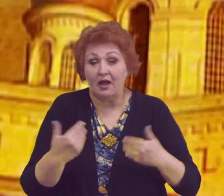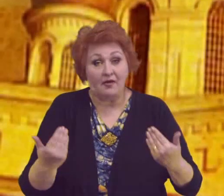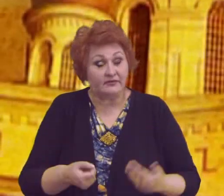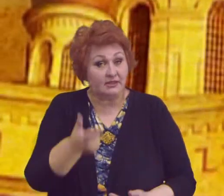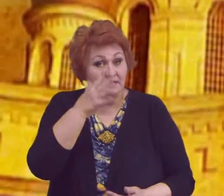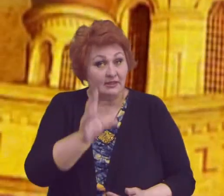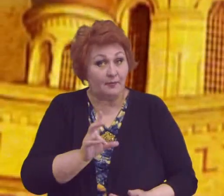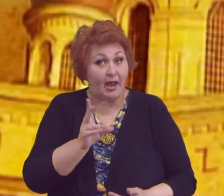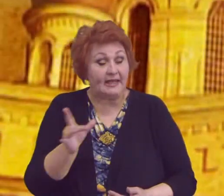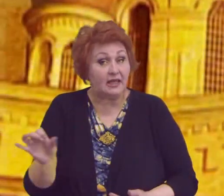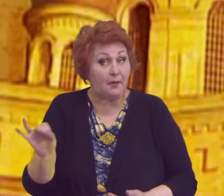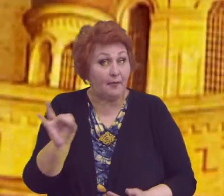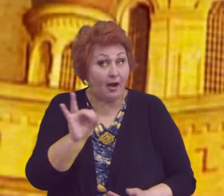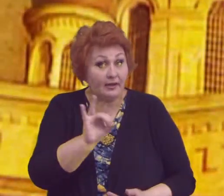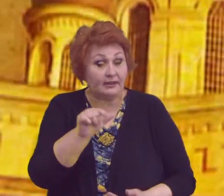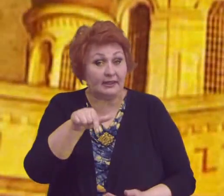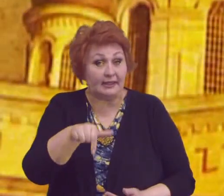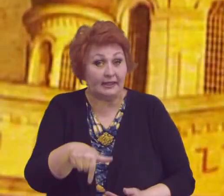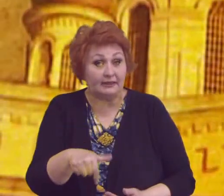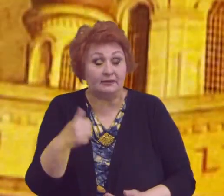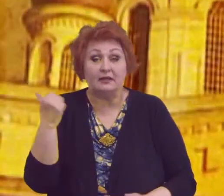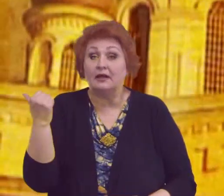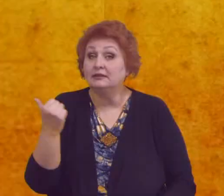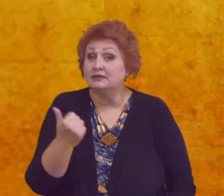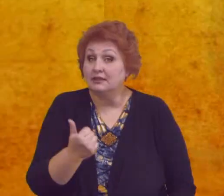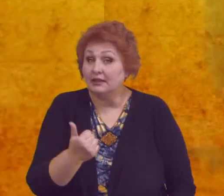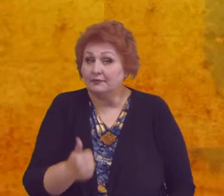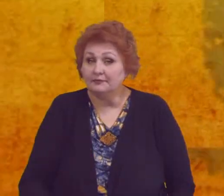в жизни Ставропольской и Невинномысской епархии на Святой Седмице.